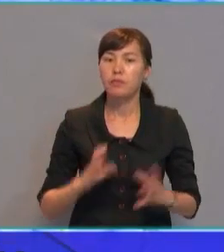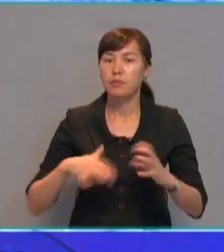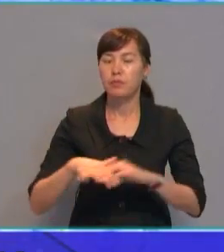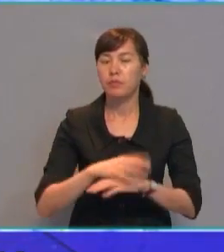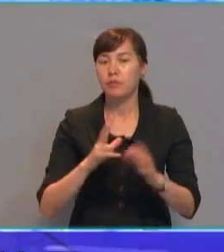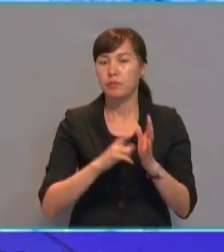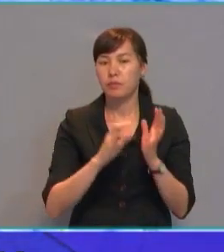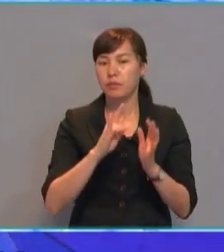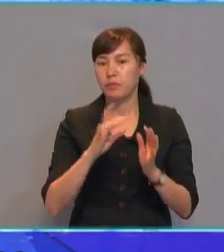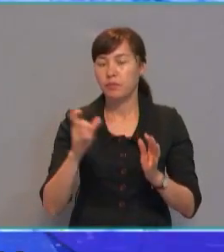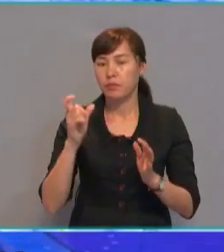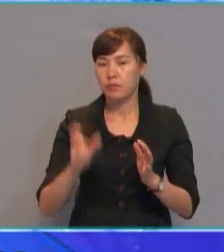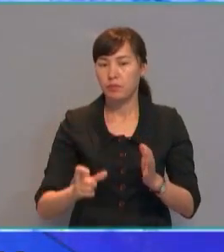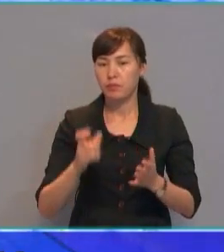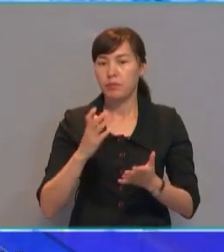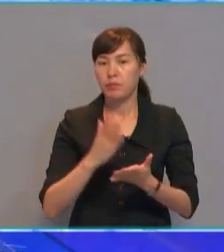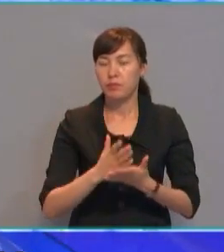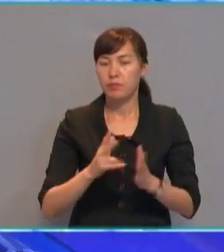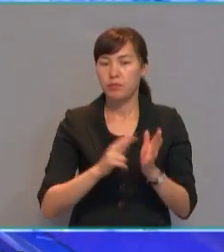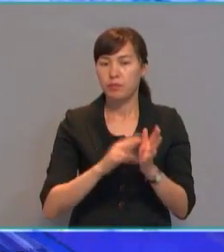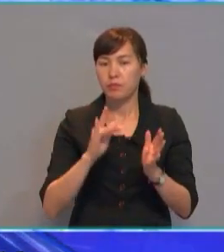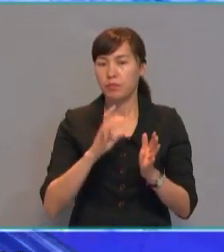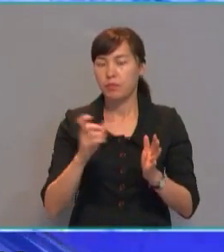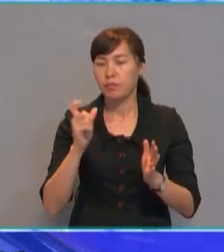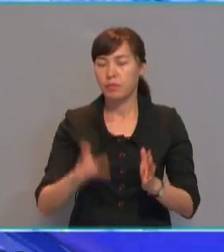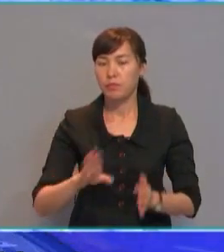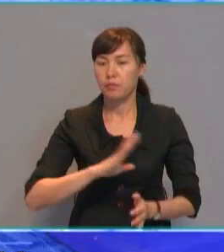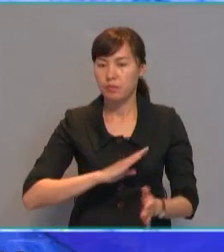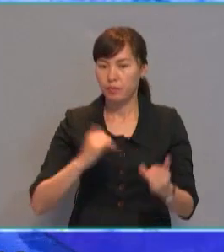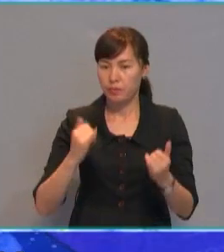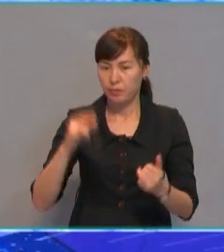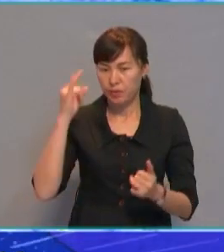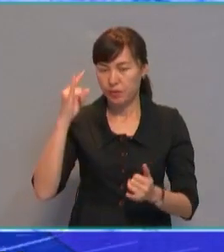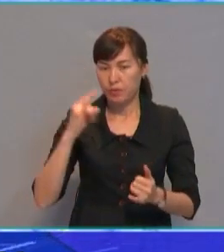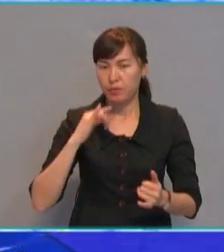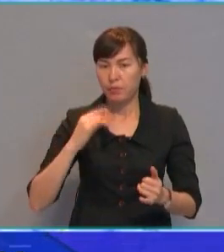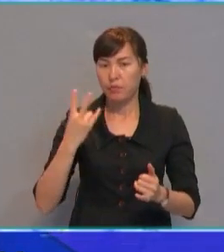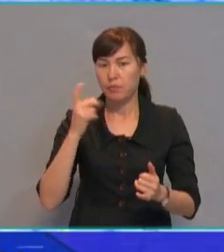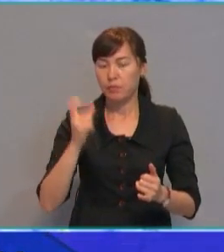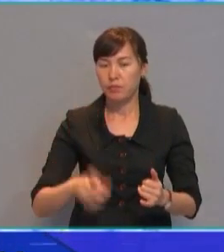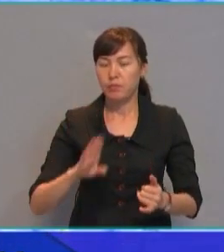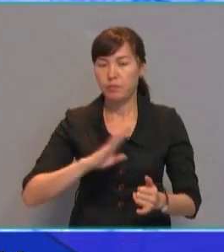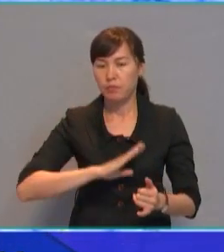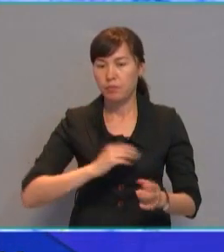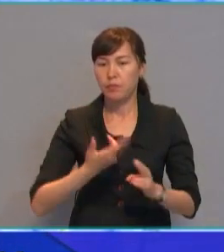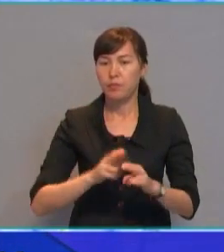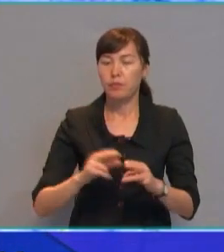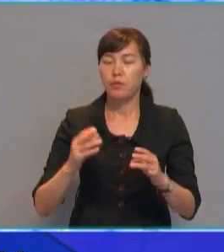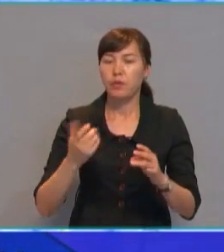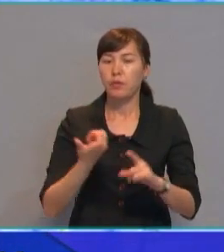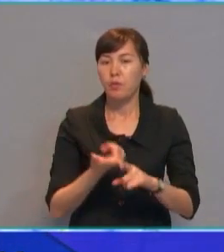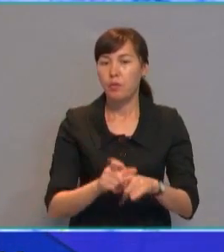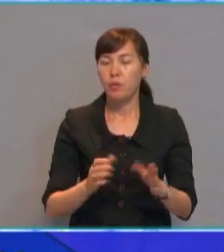дүниежүзінде 800 мыңға жуықтап қалды. 80 мыңға жуық адам қайтыс болды. Бүгін жаңа Қазақстанда өкінішке орай екінші адам қайтыс болды. Сондықтан бұл